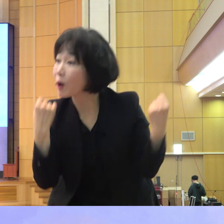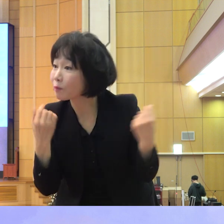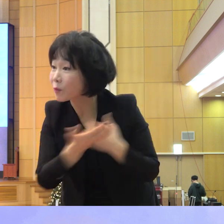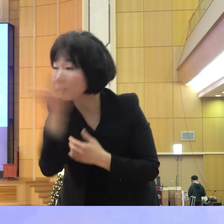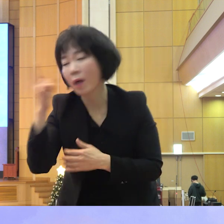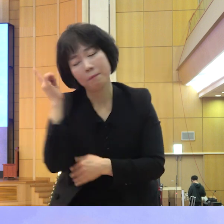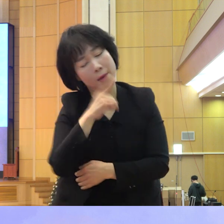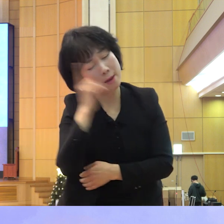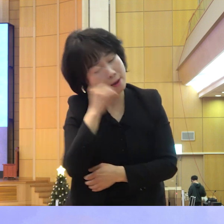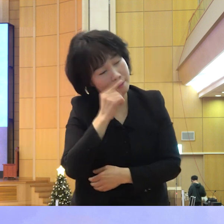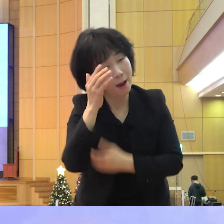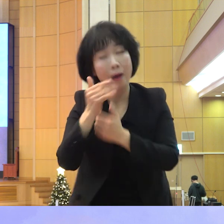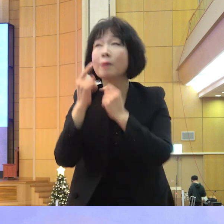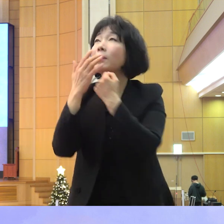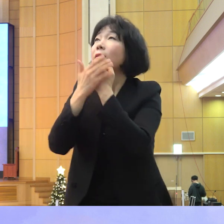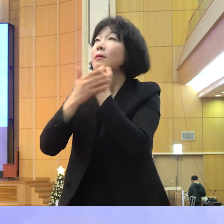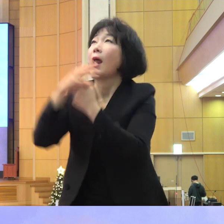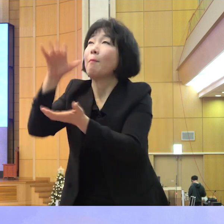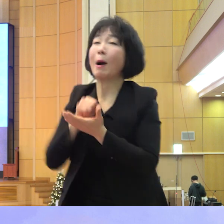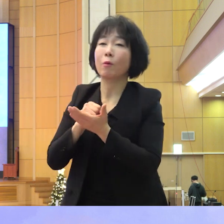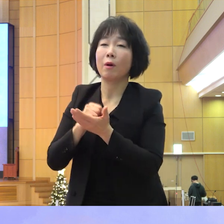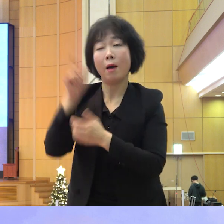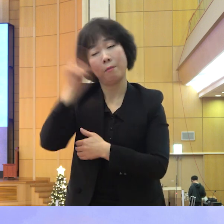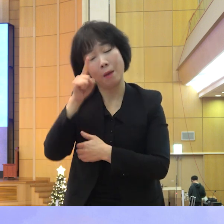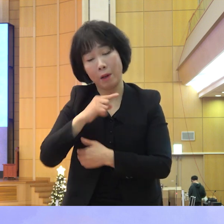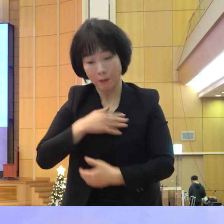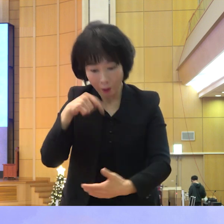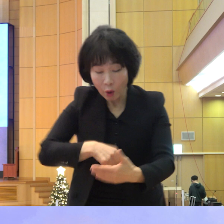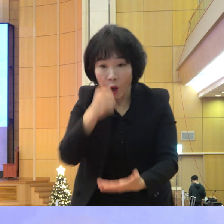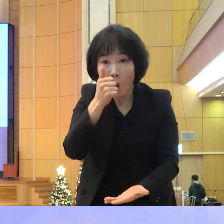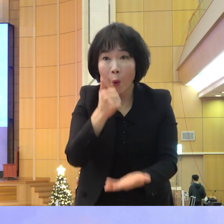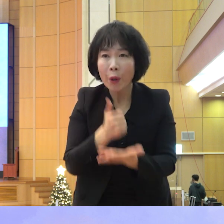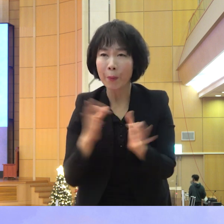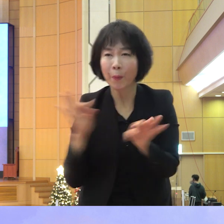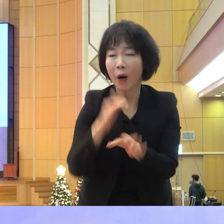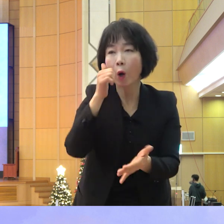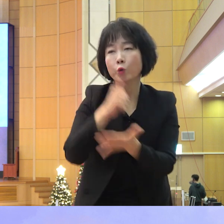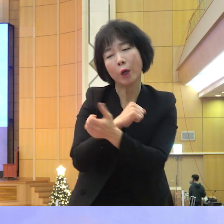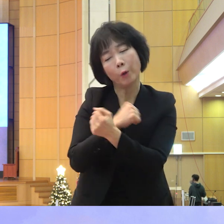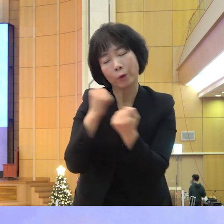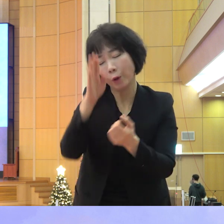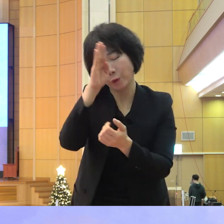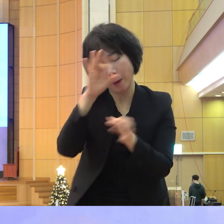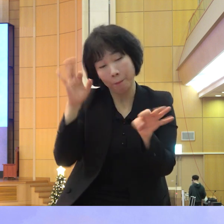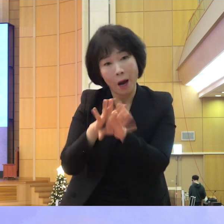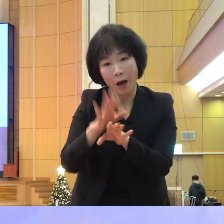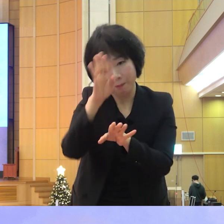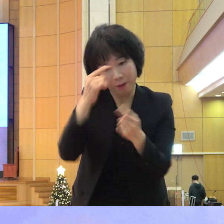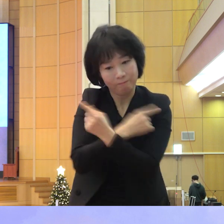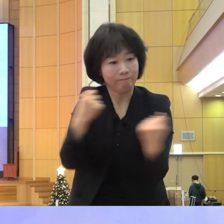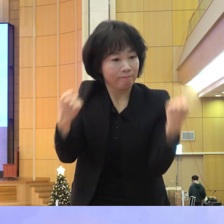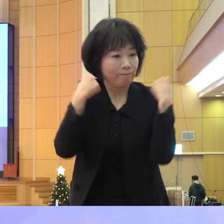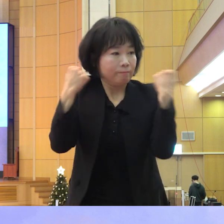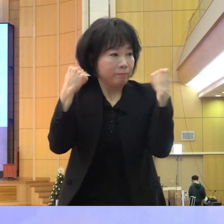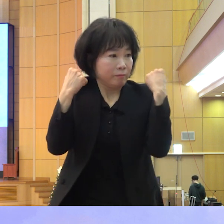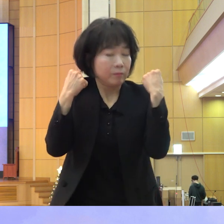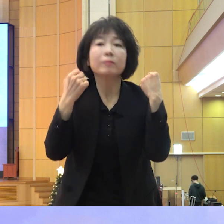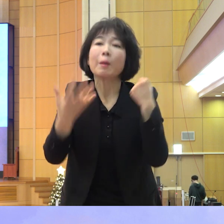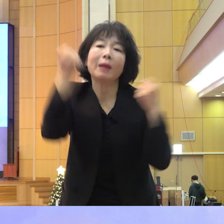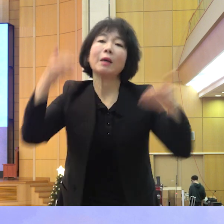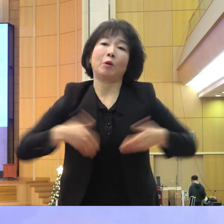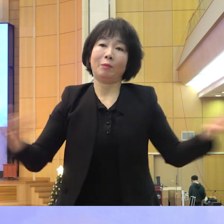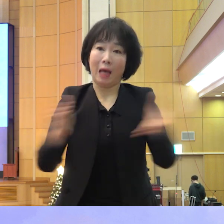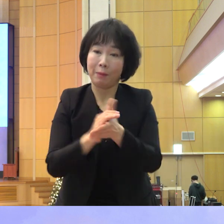매일매일 하나님의 은혜 가운데 내 죄가 없어지고 질병이 없어지고 치료받아야 되는